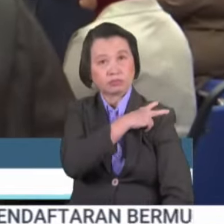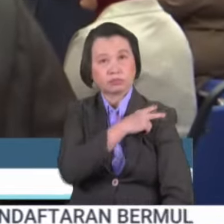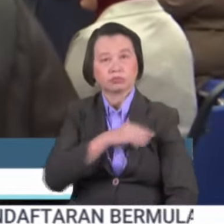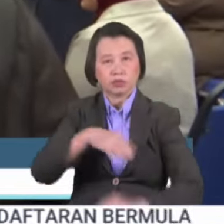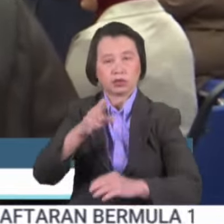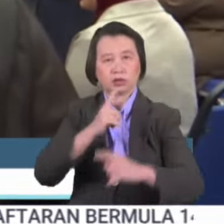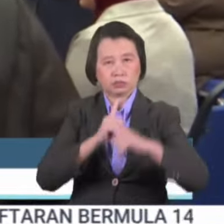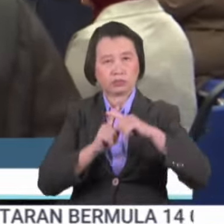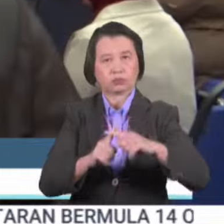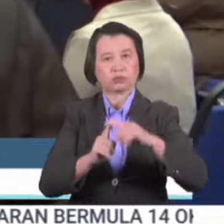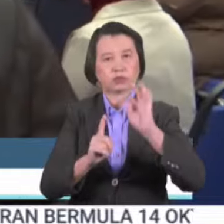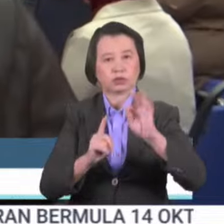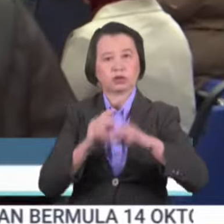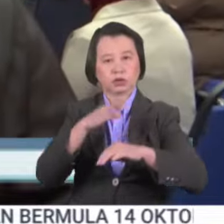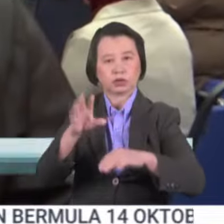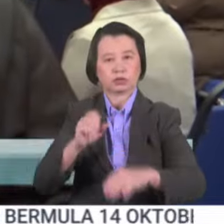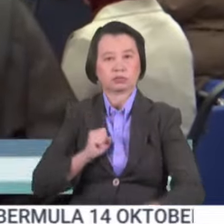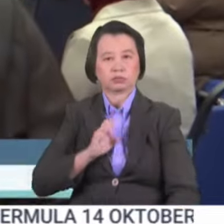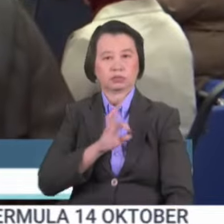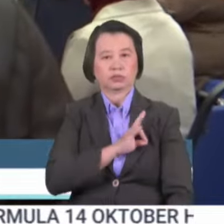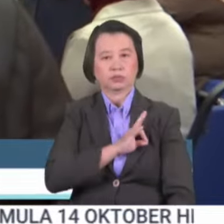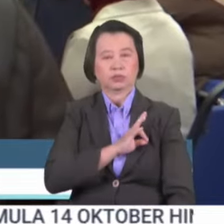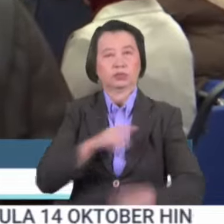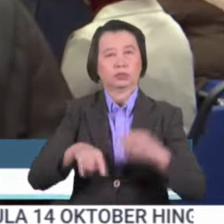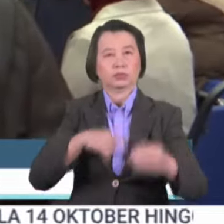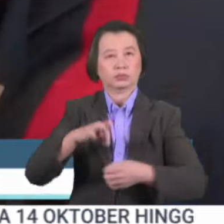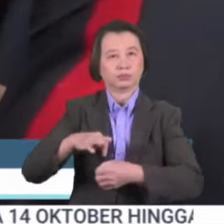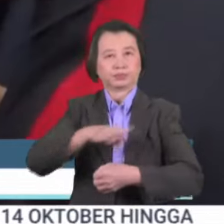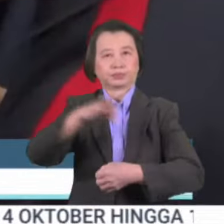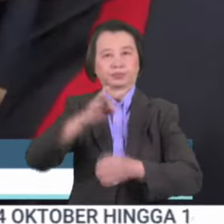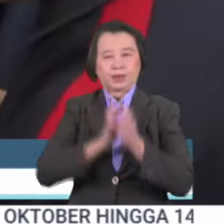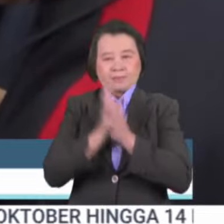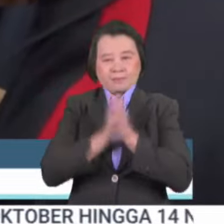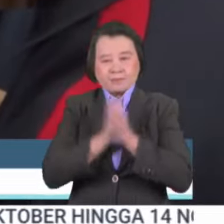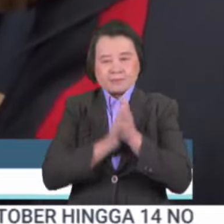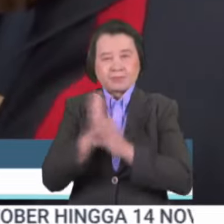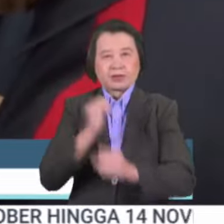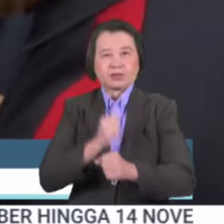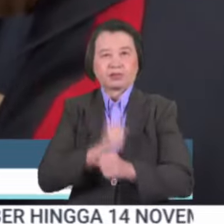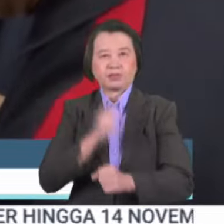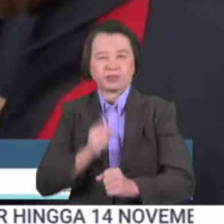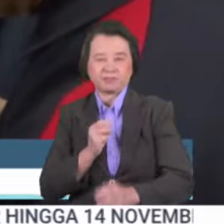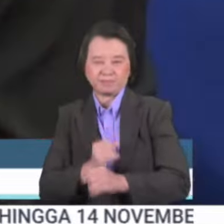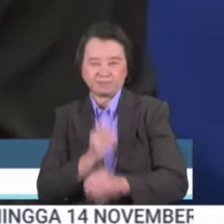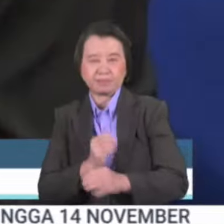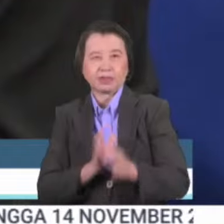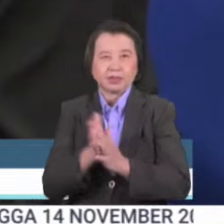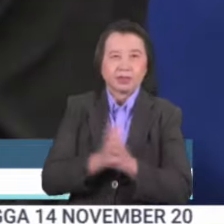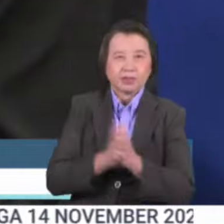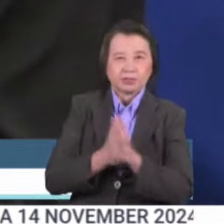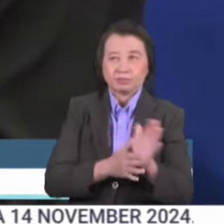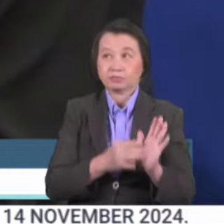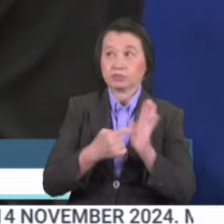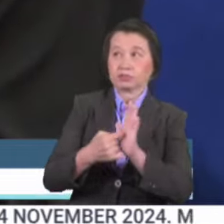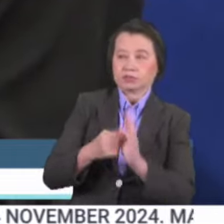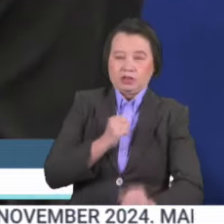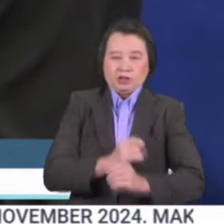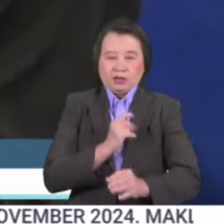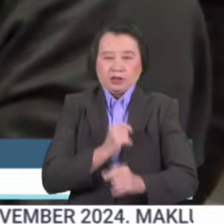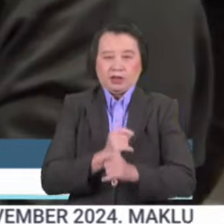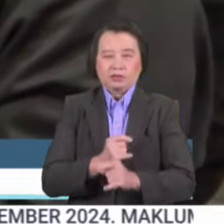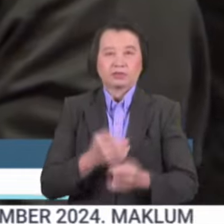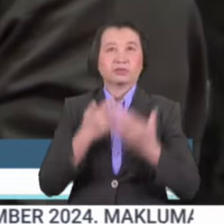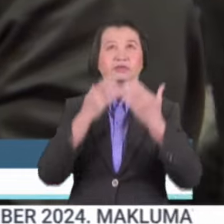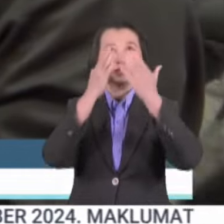Lebih banyak kepada penjawat awam dari segi semangat kita bekerja lebih, kena lebih menunjukkan